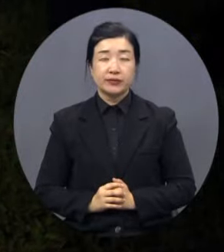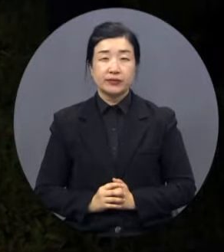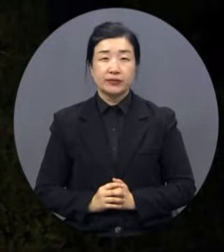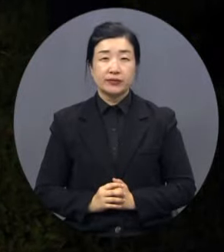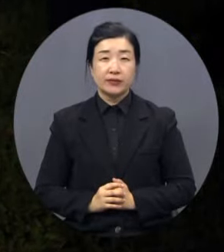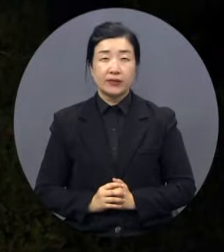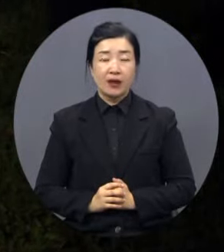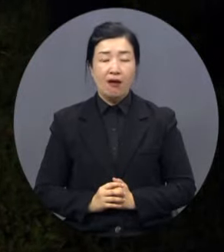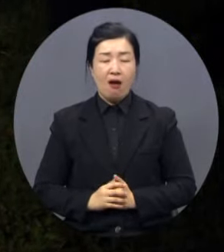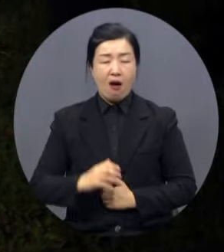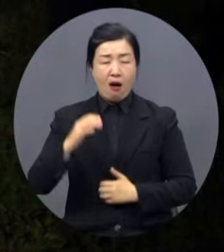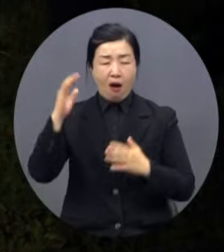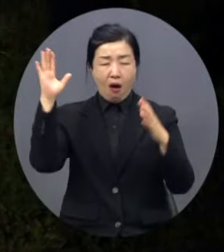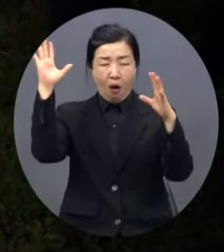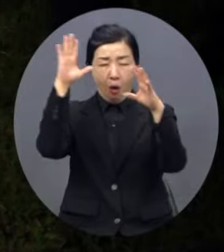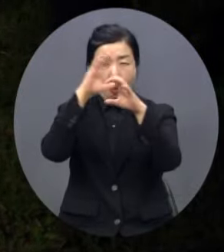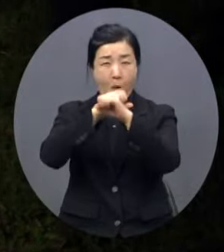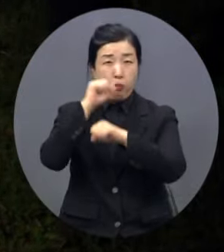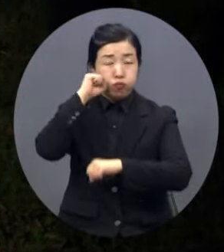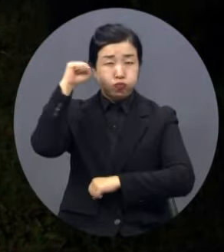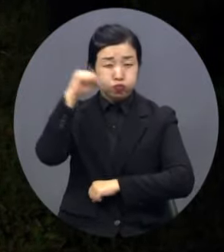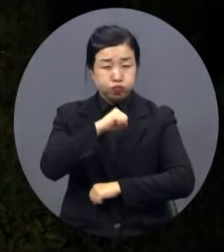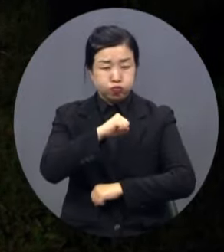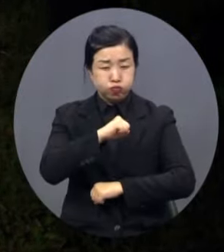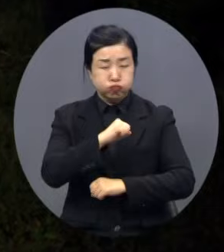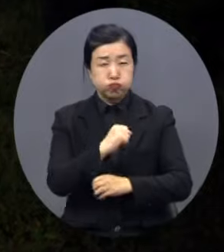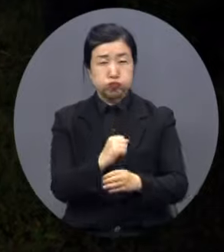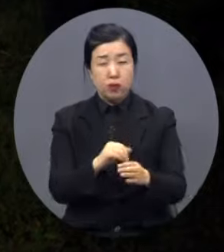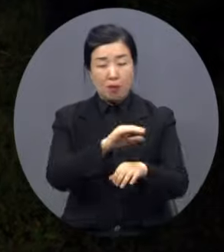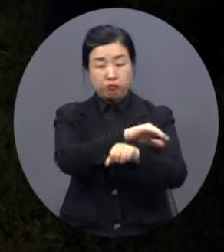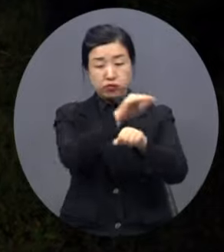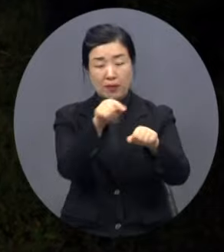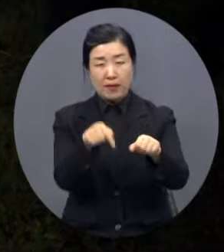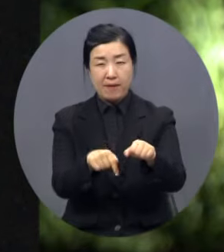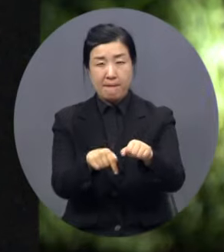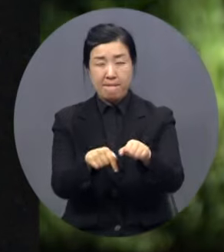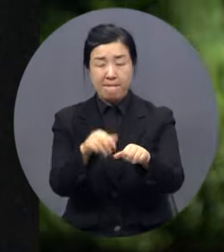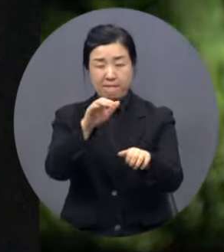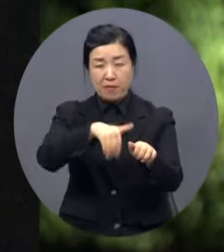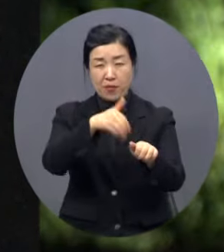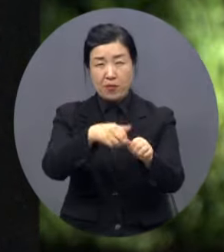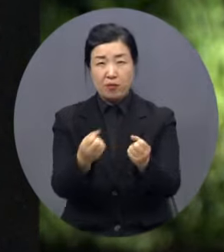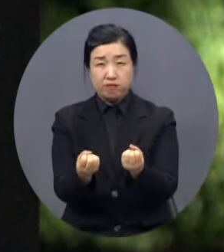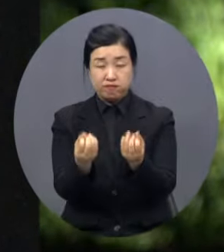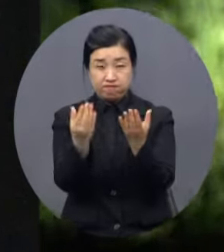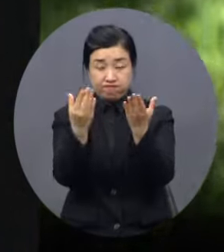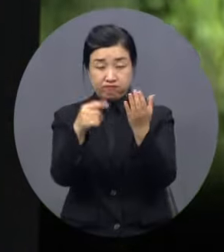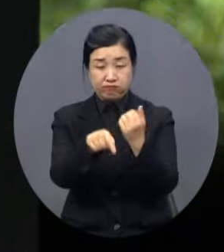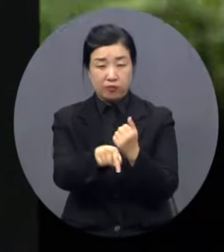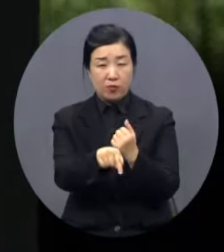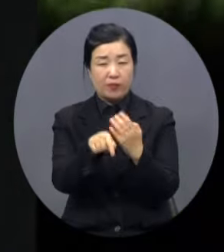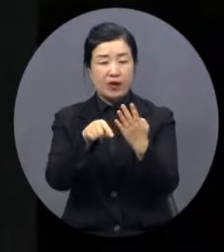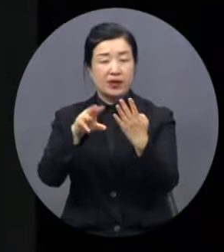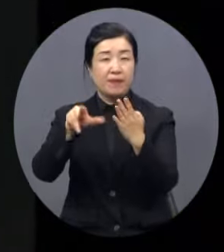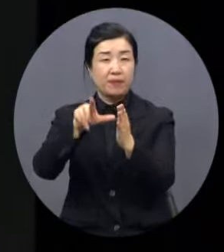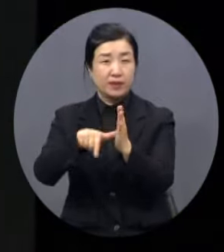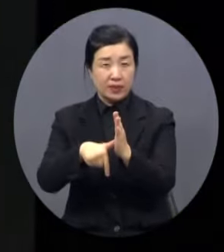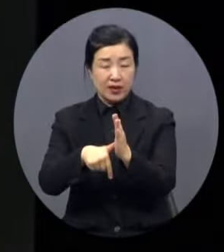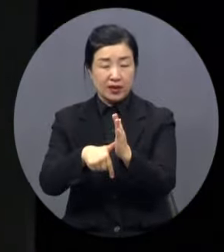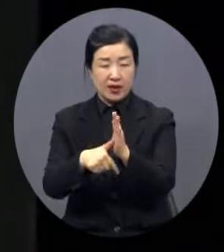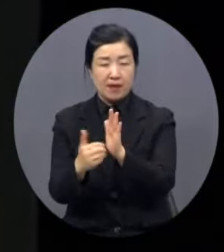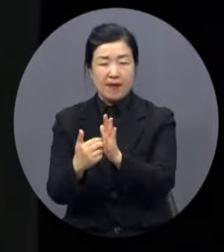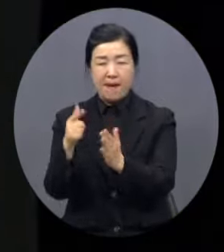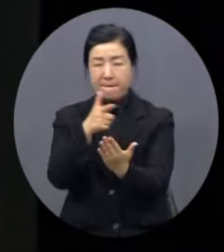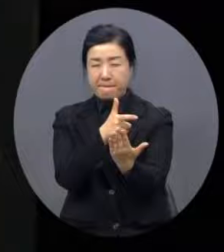깜깜한 새벽 사람들이 묘비 앞에서 파묘 이제를 올립니다 묘회 주인은 43 당시 군당국의 예비